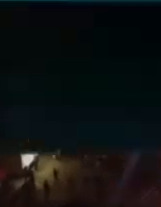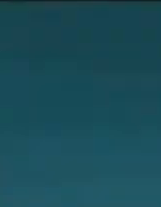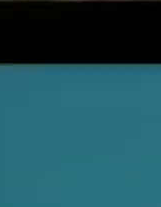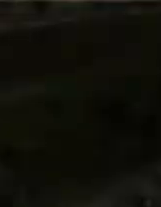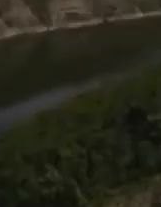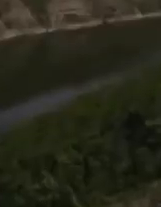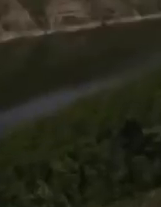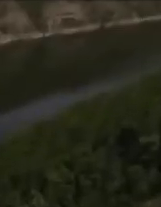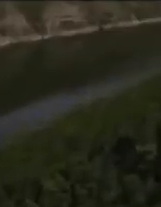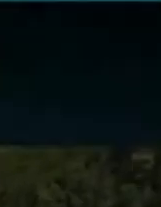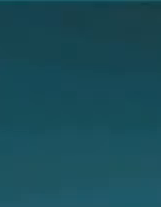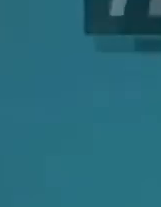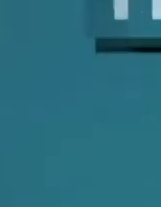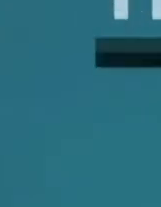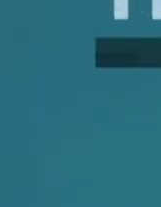Музика